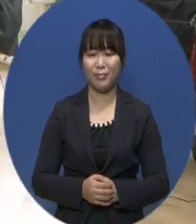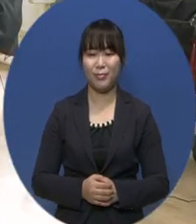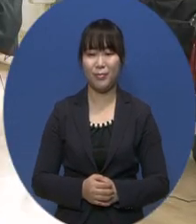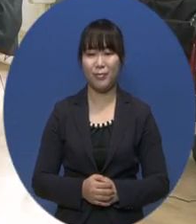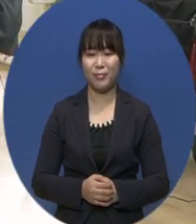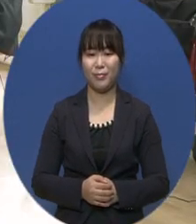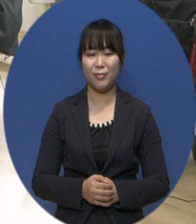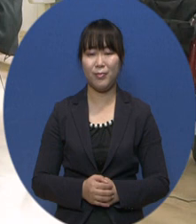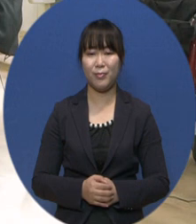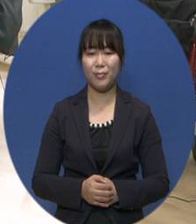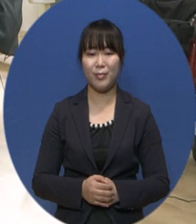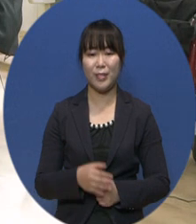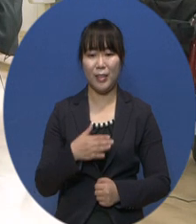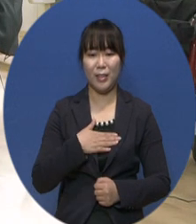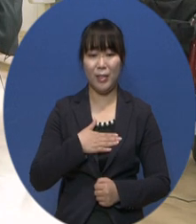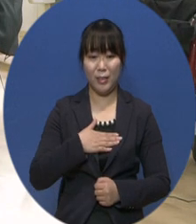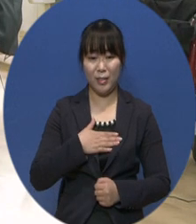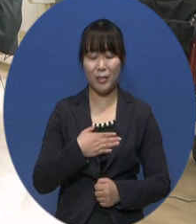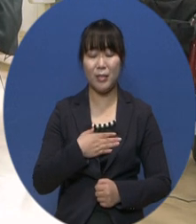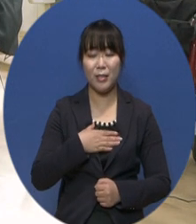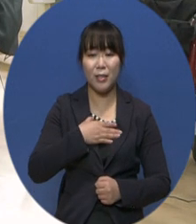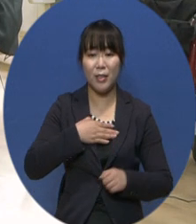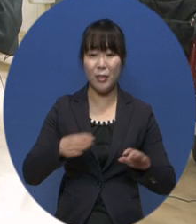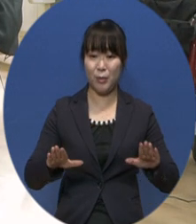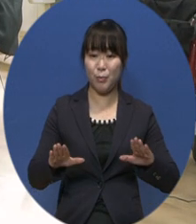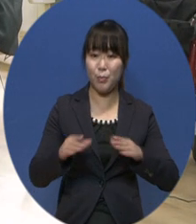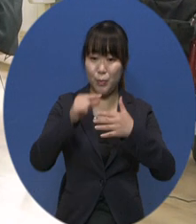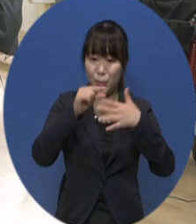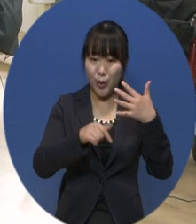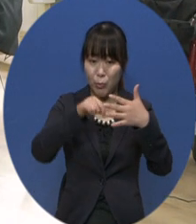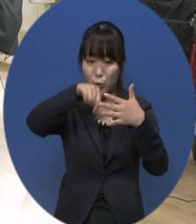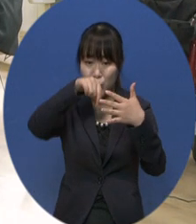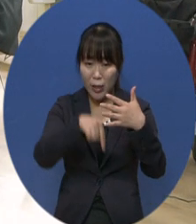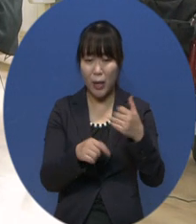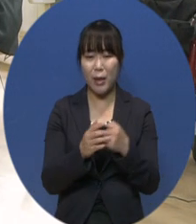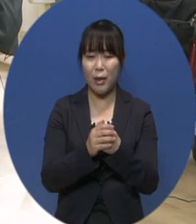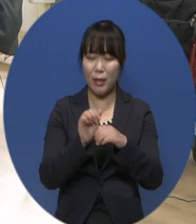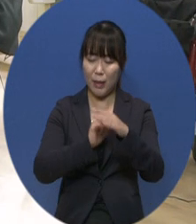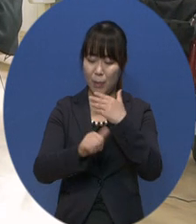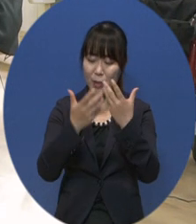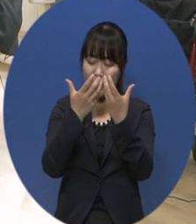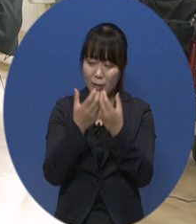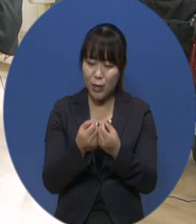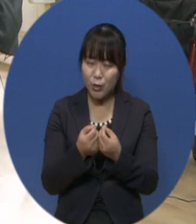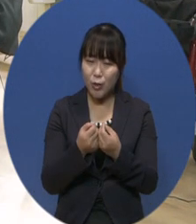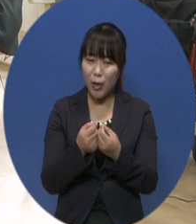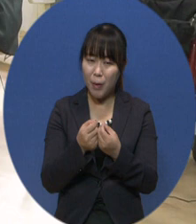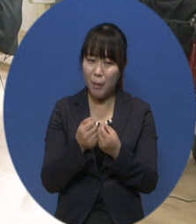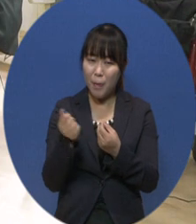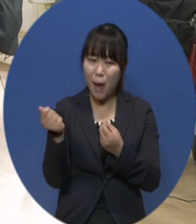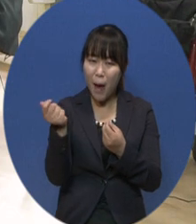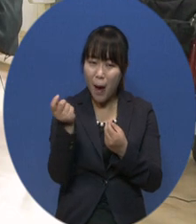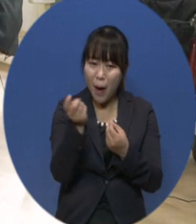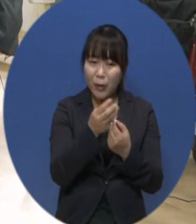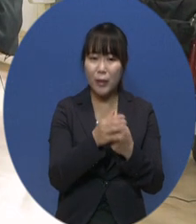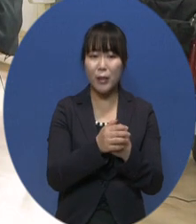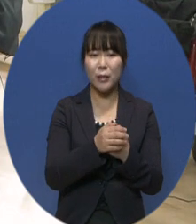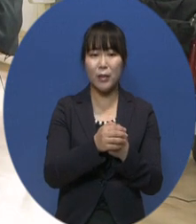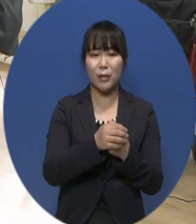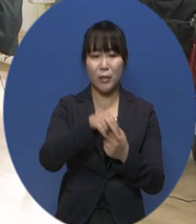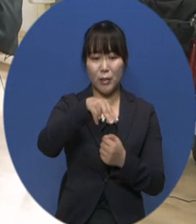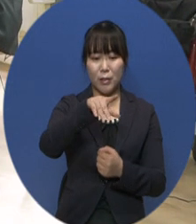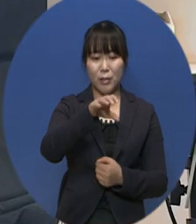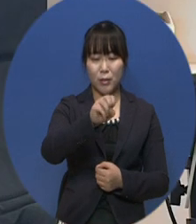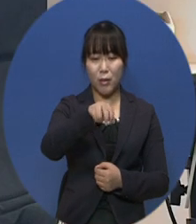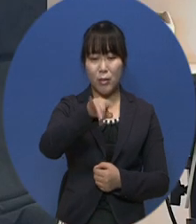아, 예, 그 저희가 이제 하고 있는 프로그램 중에 이제 네. 대표적인 것 중에 몇 가지가 이제 성재활 프로그램이 있고요.